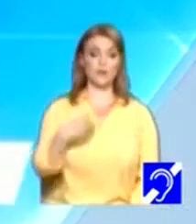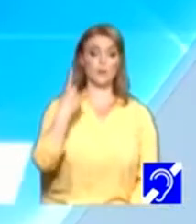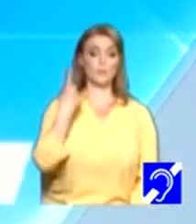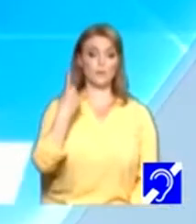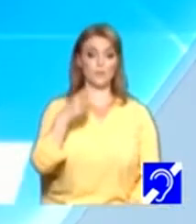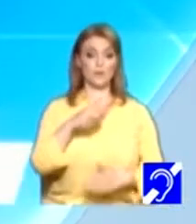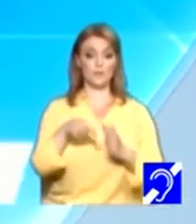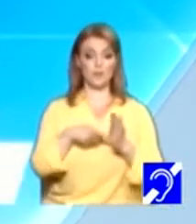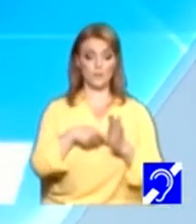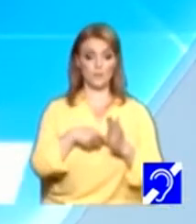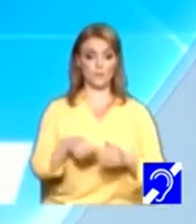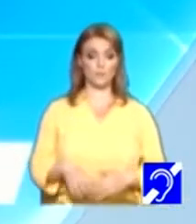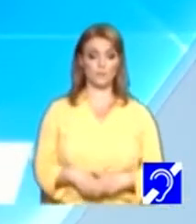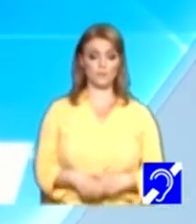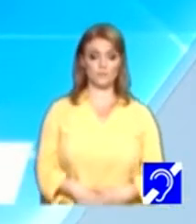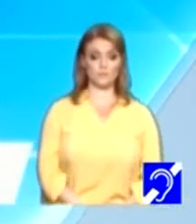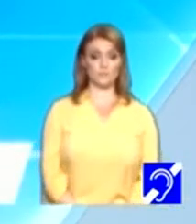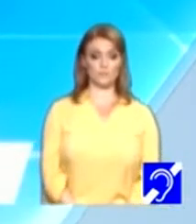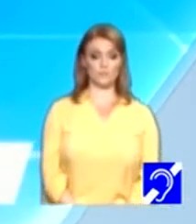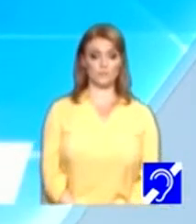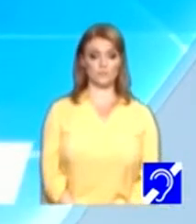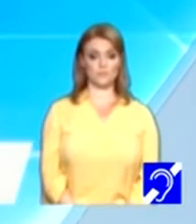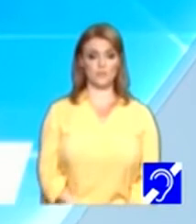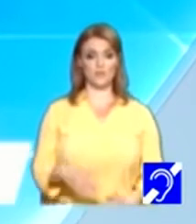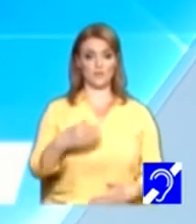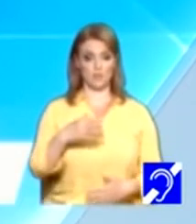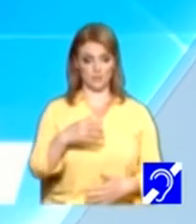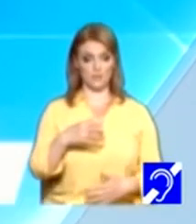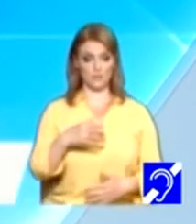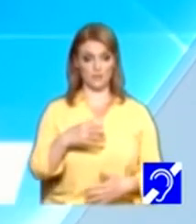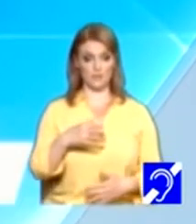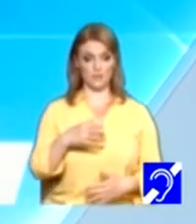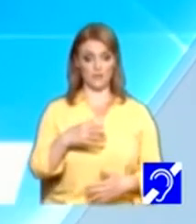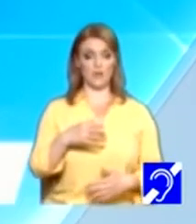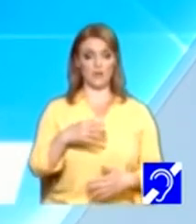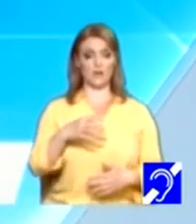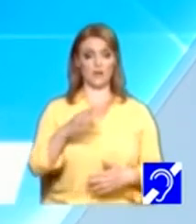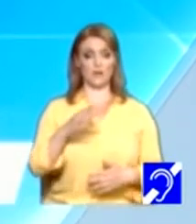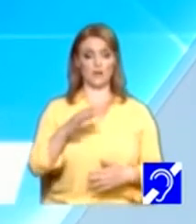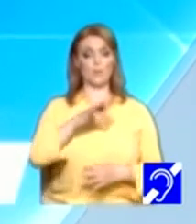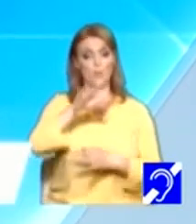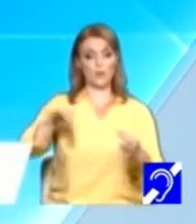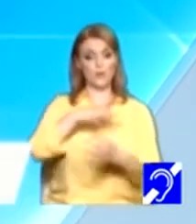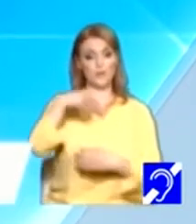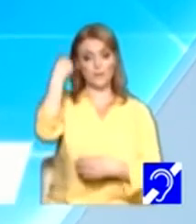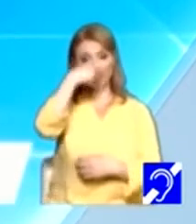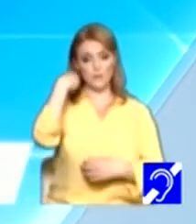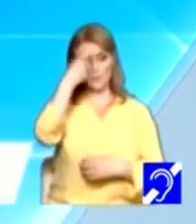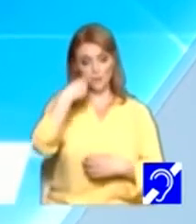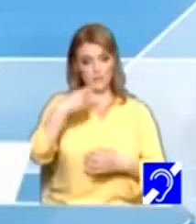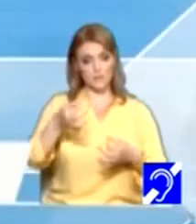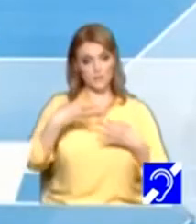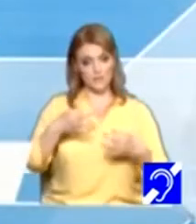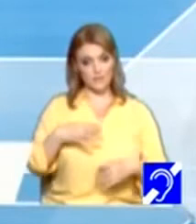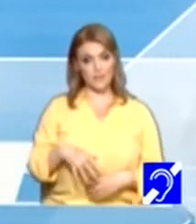întrebare o am la moderator, deci era vorba de prezentat niște proiecte personale. Asta o să fie sau nu? Sau astea deja au fost? Personale, personale. Ați